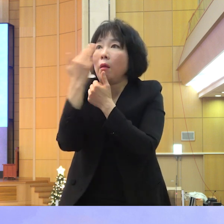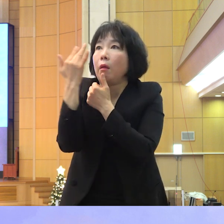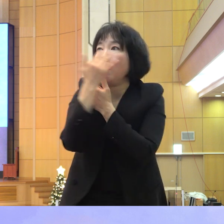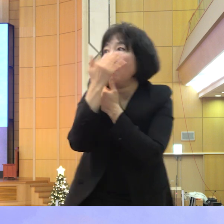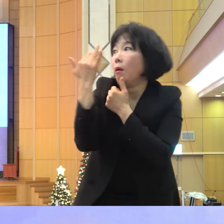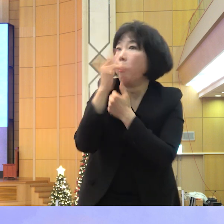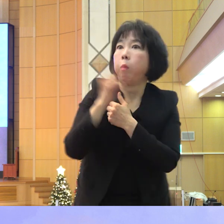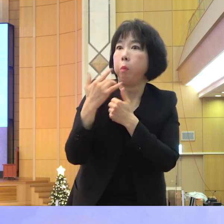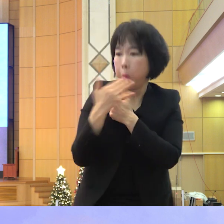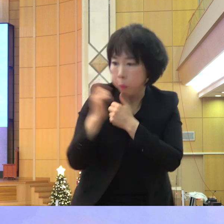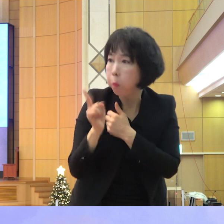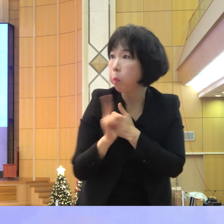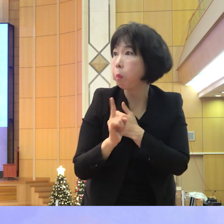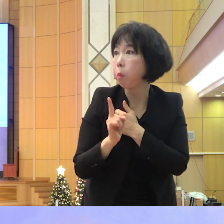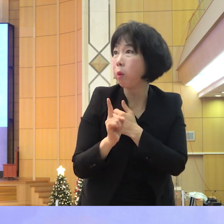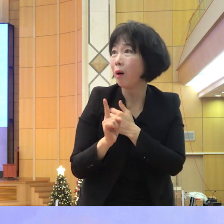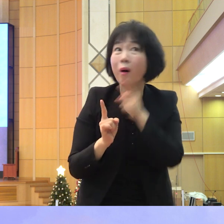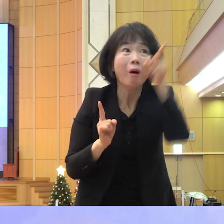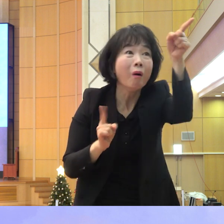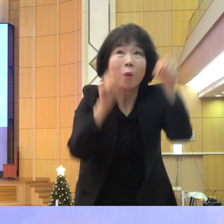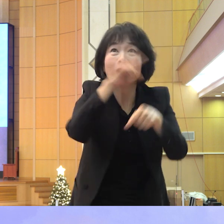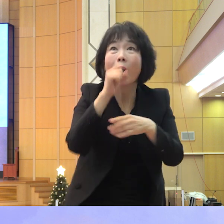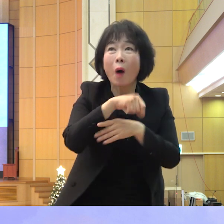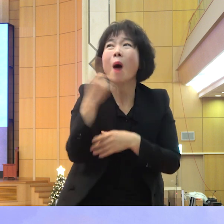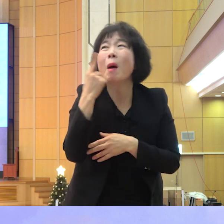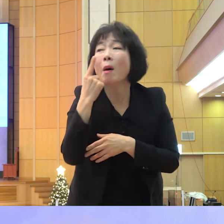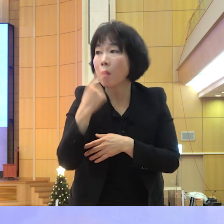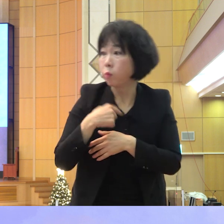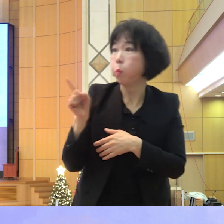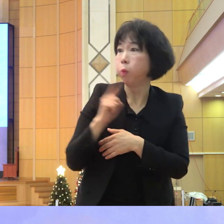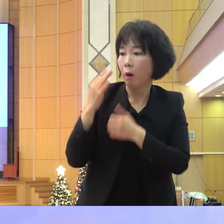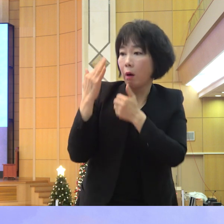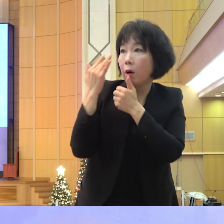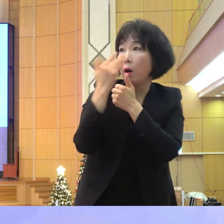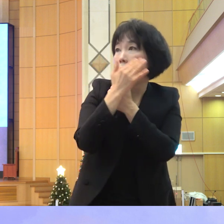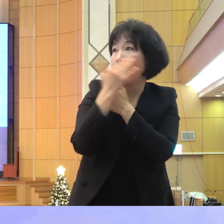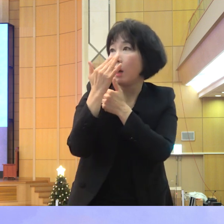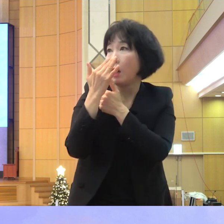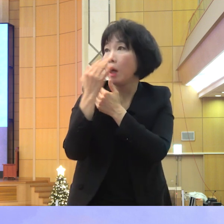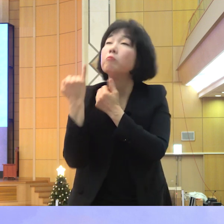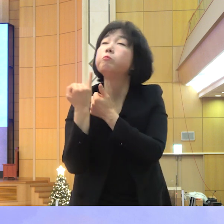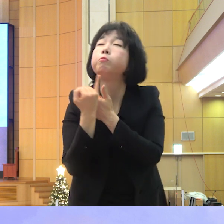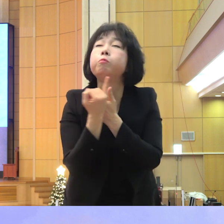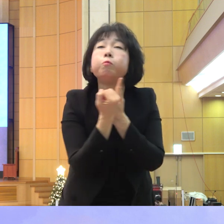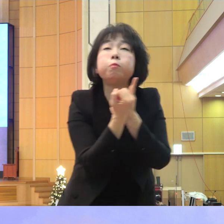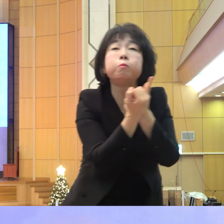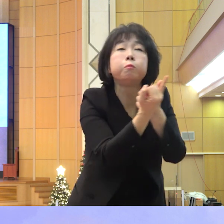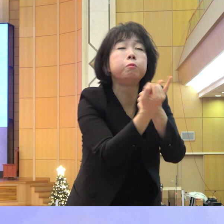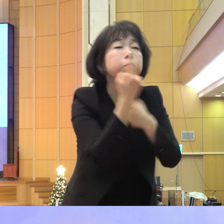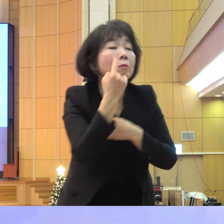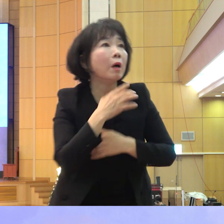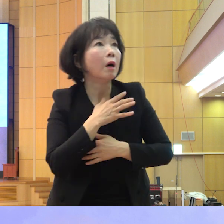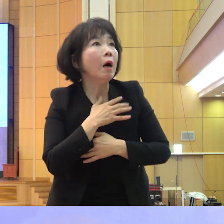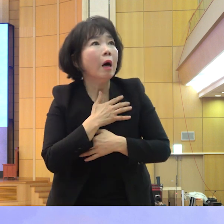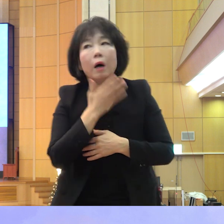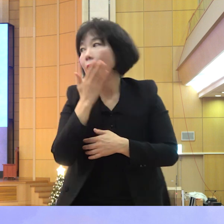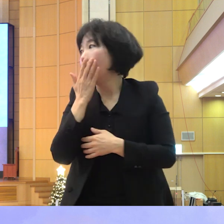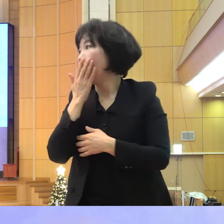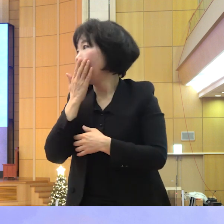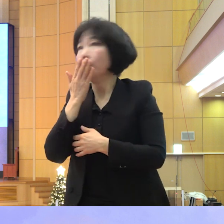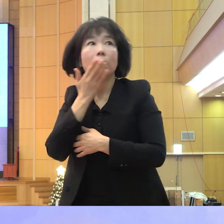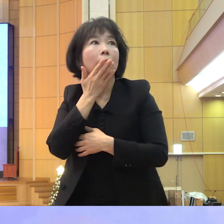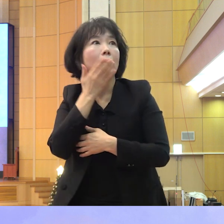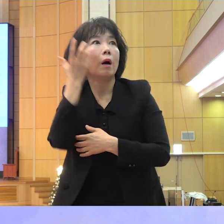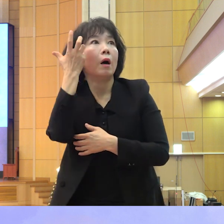보암직도 하고 먹음직도 하고 탐스럽기도 한지라 그냥 자기도